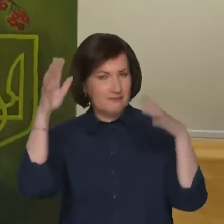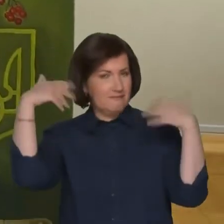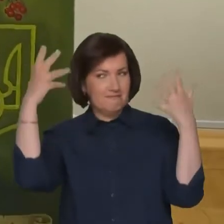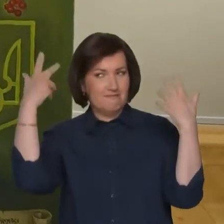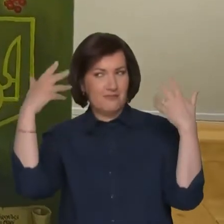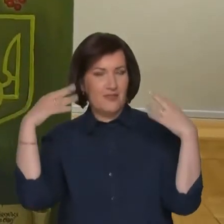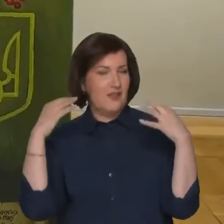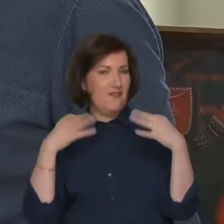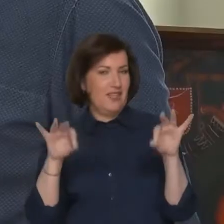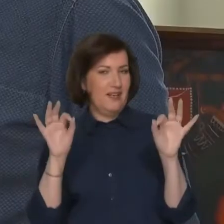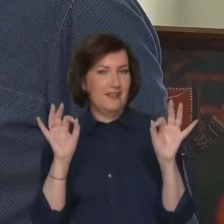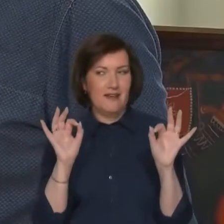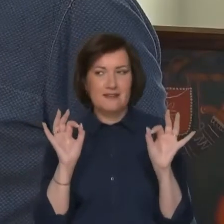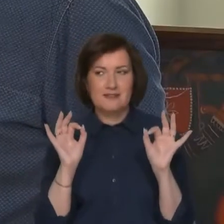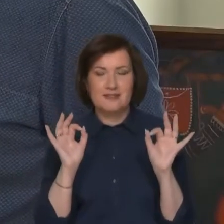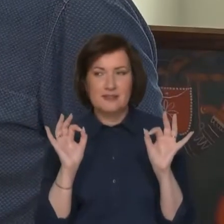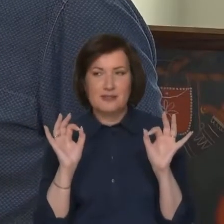вільна,